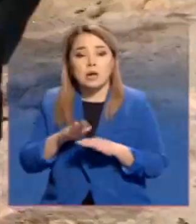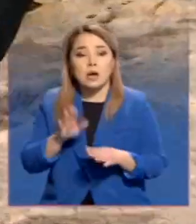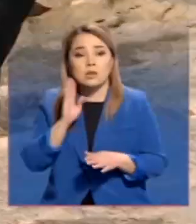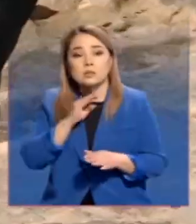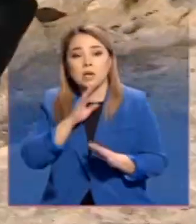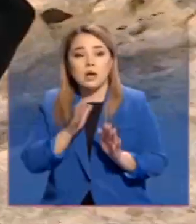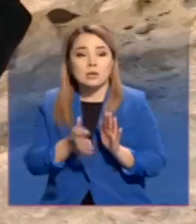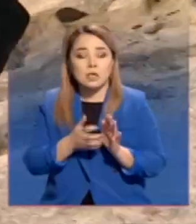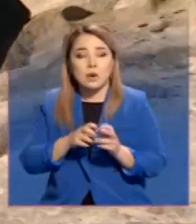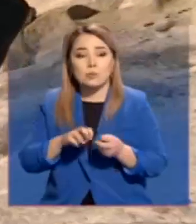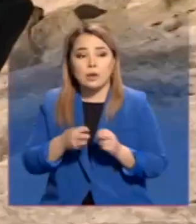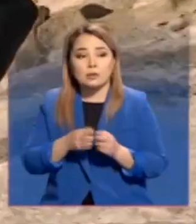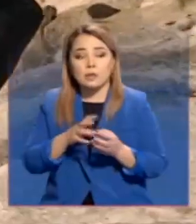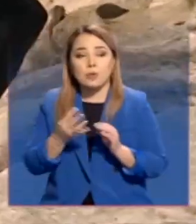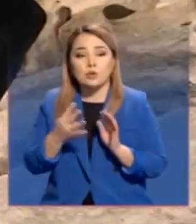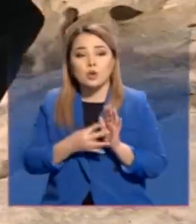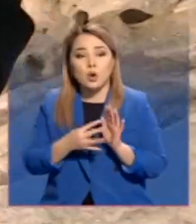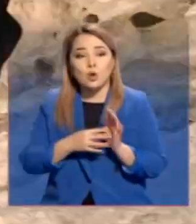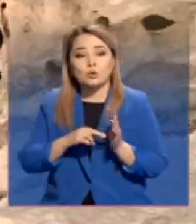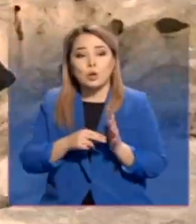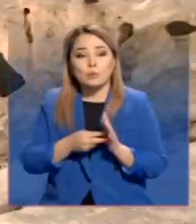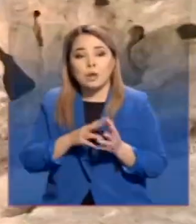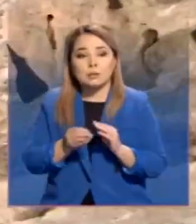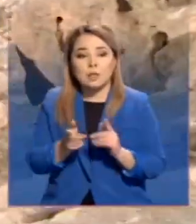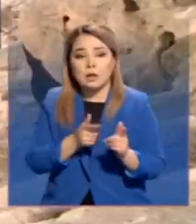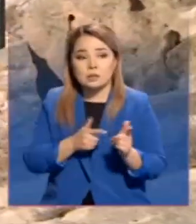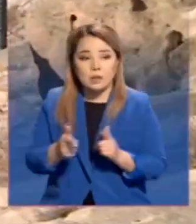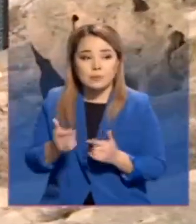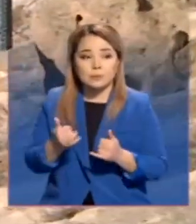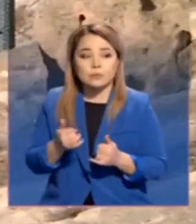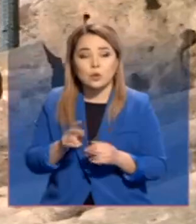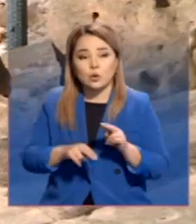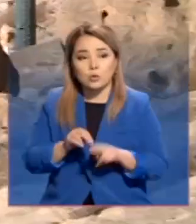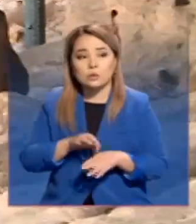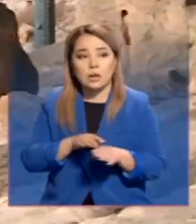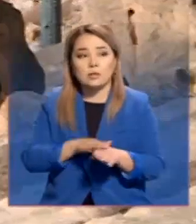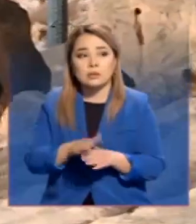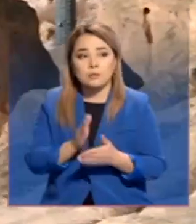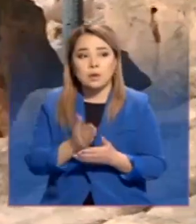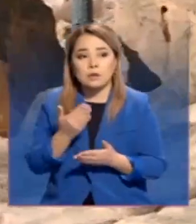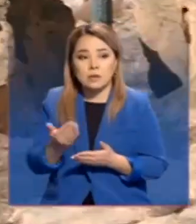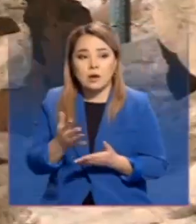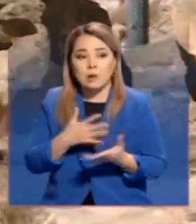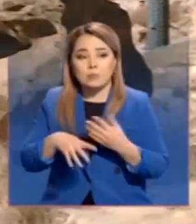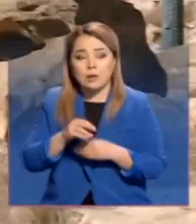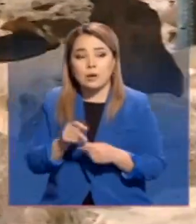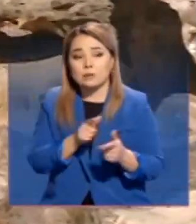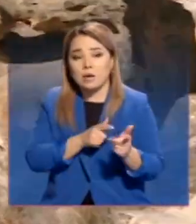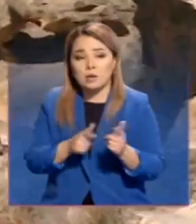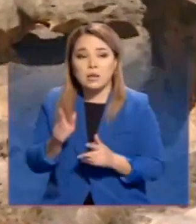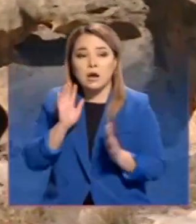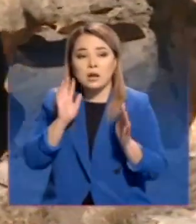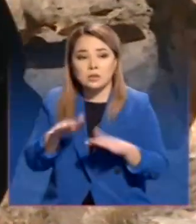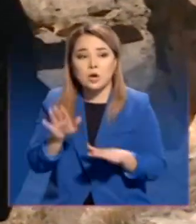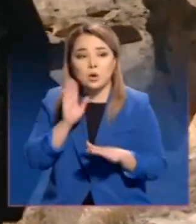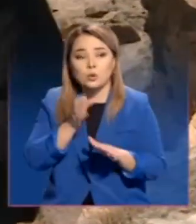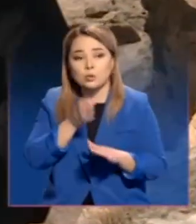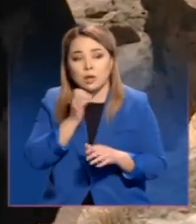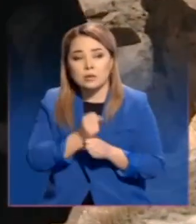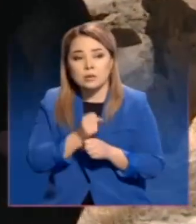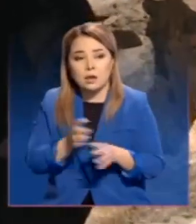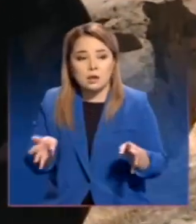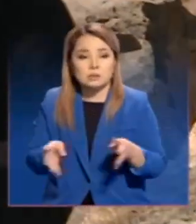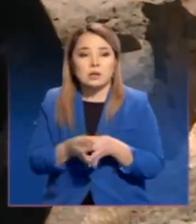су тапшылығын жою үшін 9 жоба жүзеге асады. Қазір кейбірінің құрылысы жүріп жатыр. Зауыттардың барлығы да теңіз суын тұтынуға